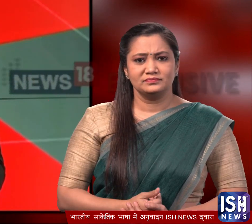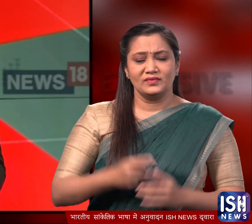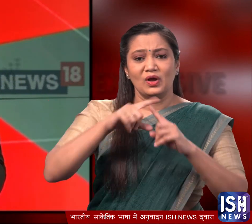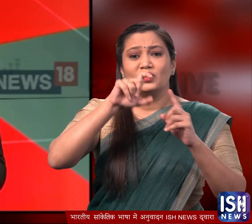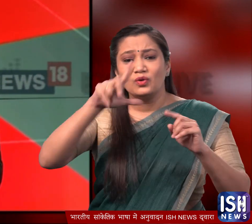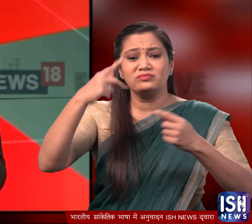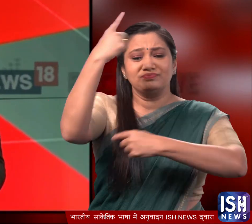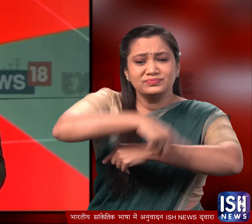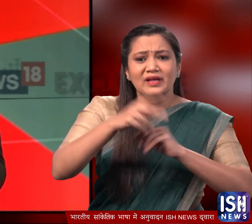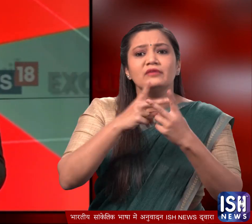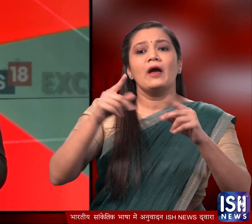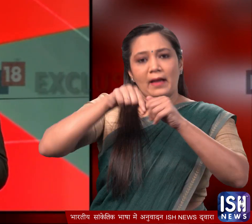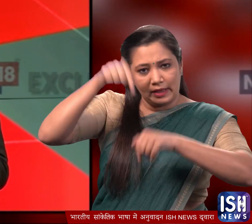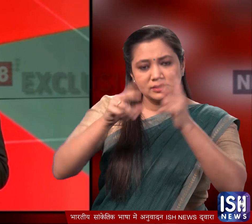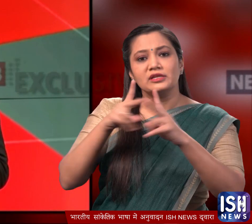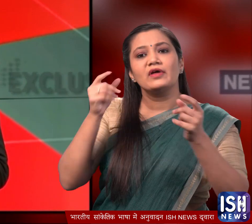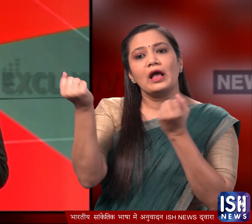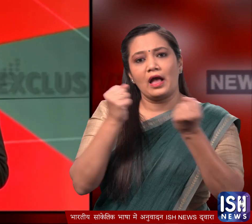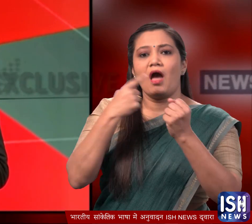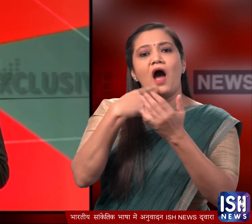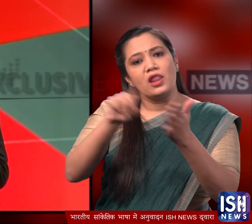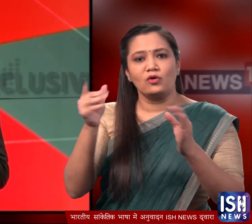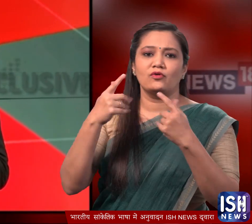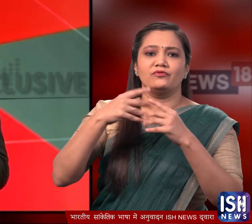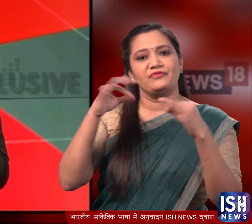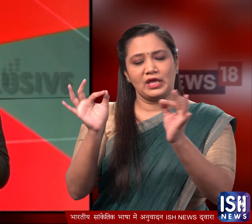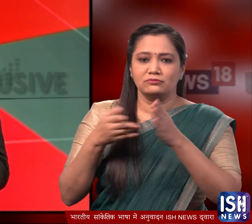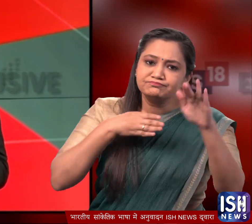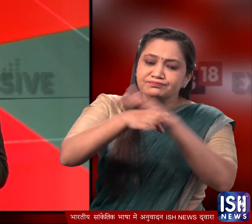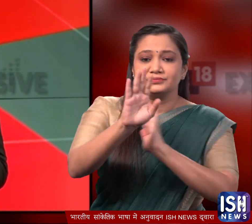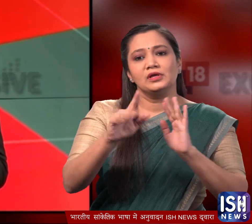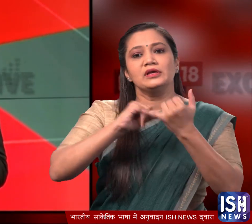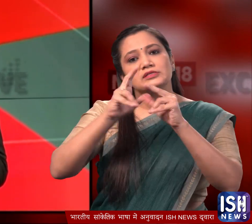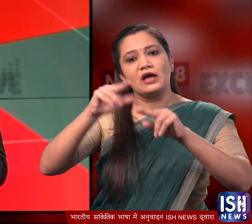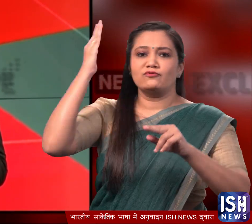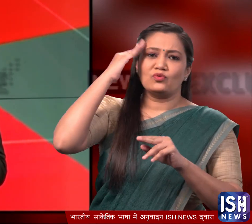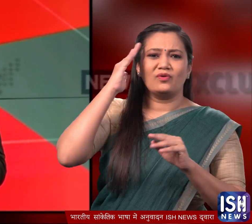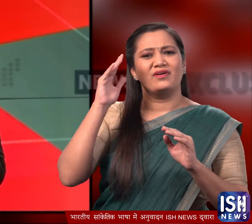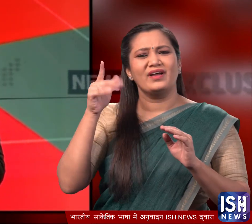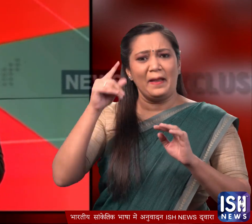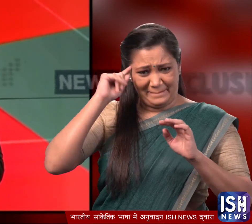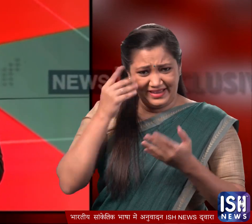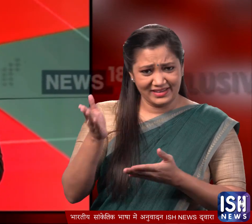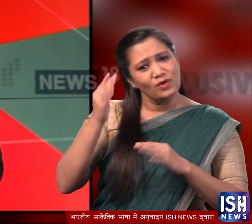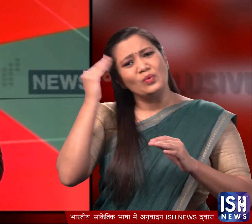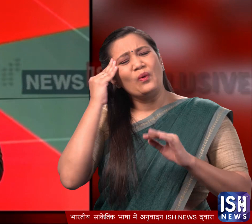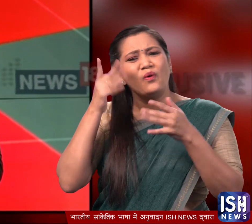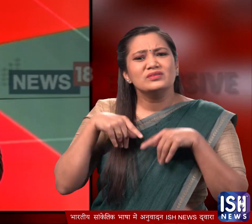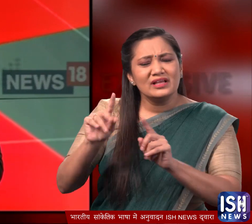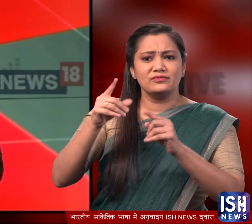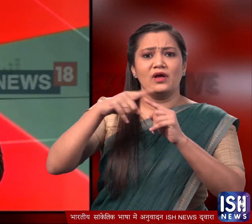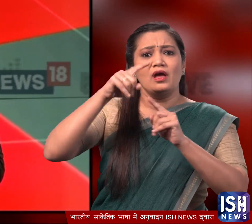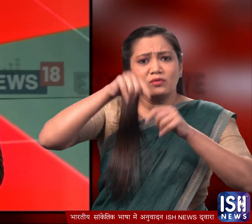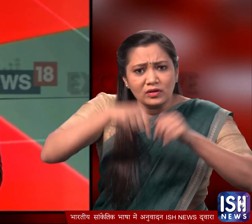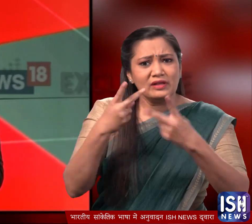जाता है। वैसे टोल प्लाजा पर सांसदों और विधायकों की गाड़ी को छूट मिली रहती है। वहां काम करने वाले कर्मचारी इतने बेवकूफ़ या बददिमाग